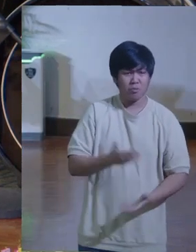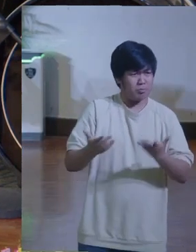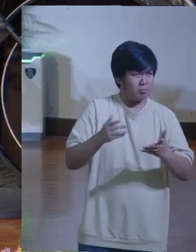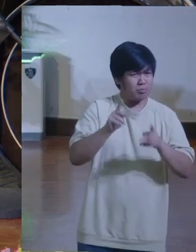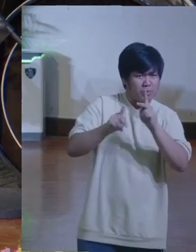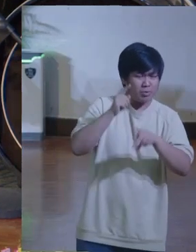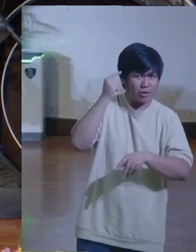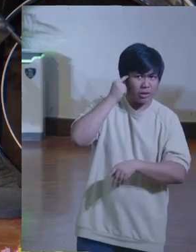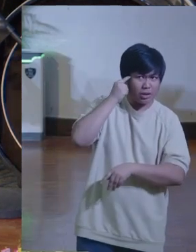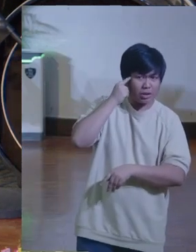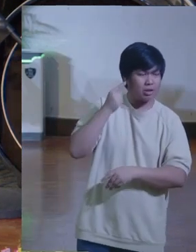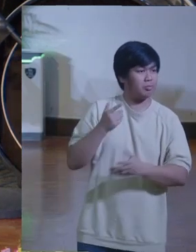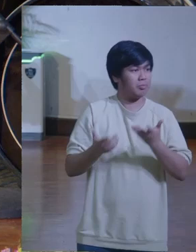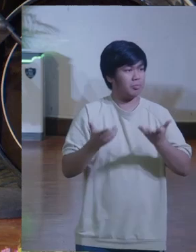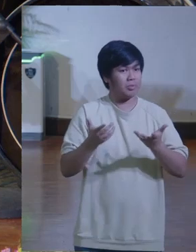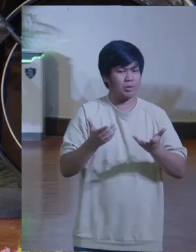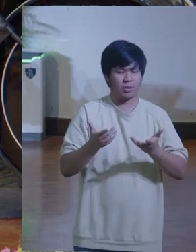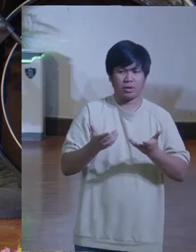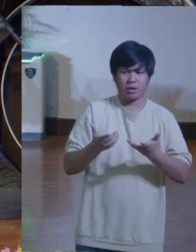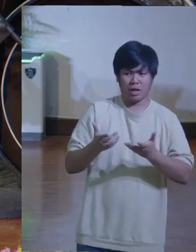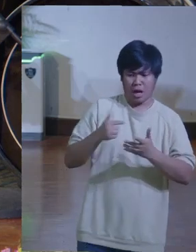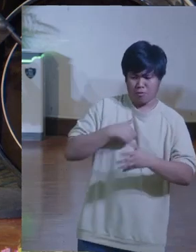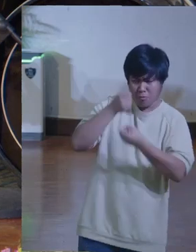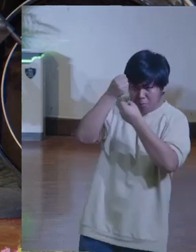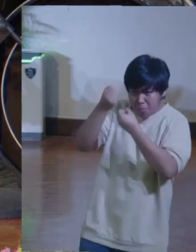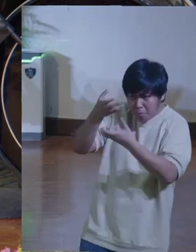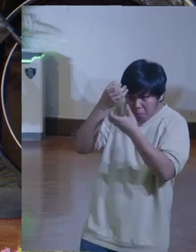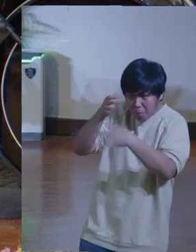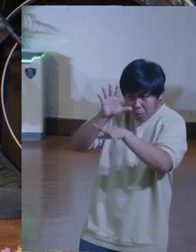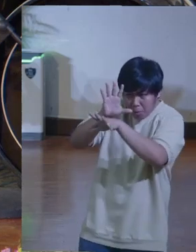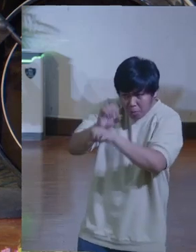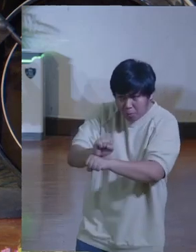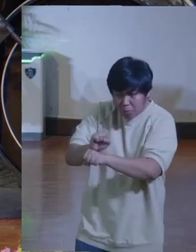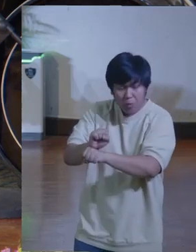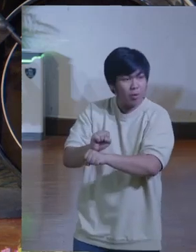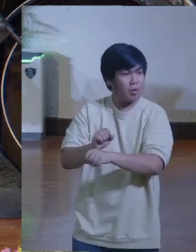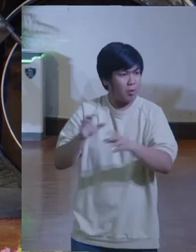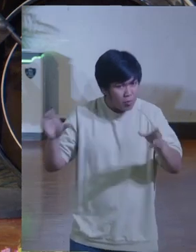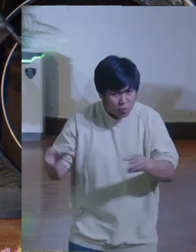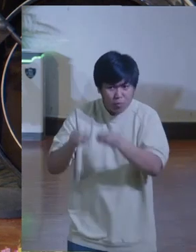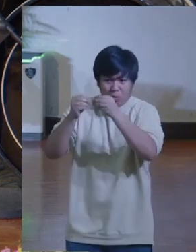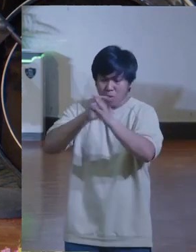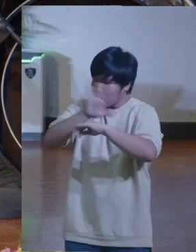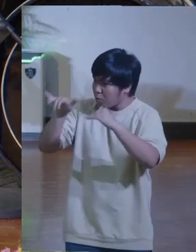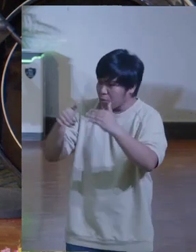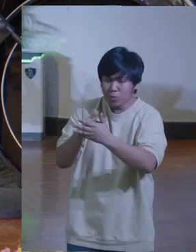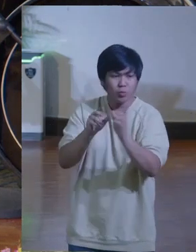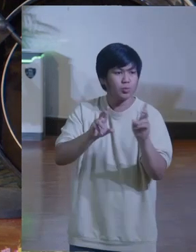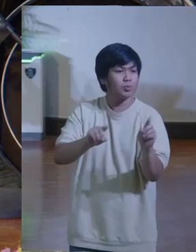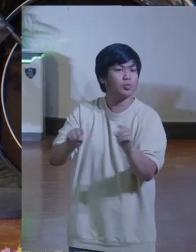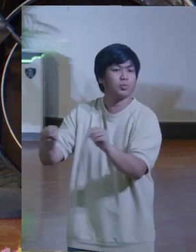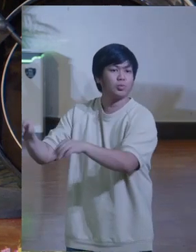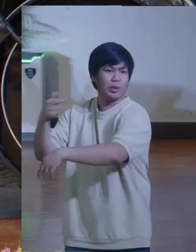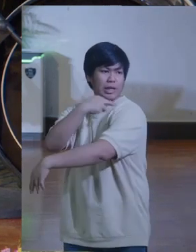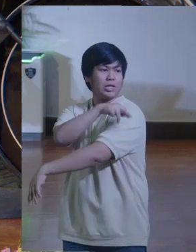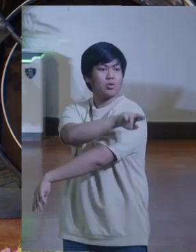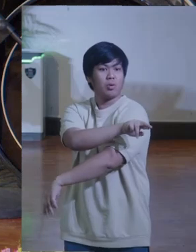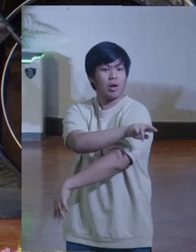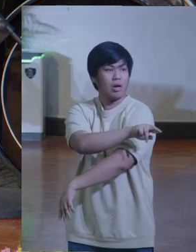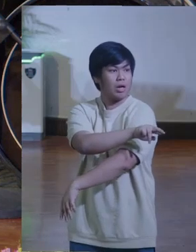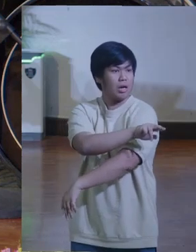ng iba, una sa lahat, ang pagsunod sa mga ritual at sakramento o gawaing relihiyoso